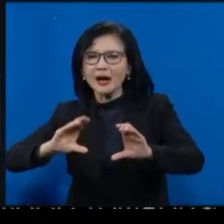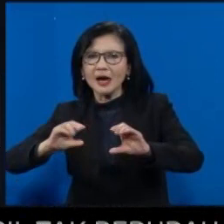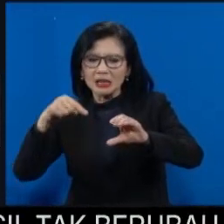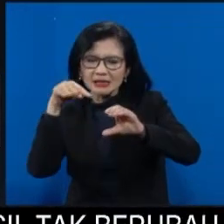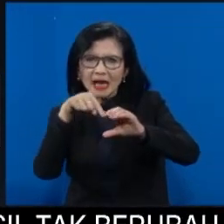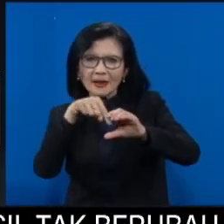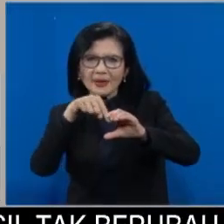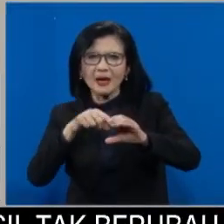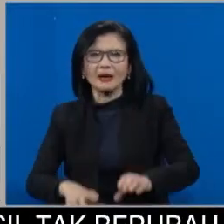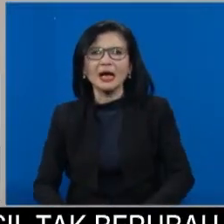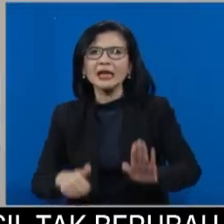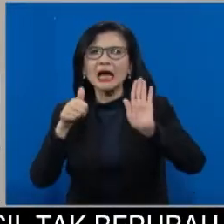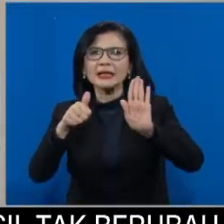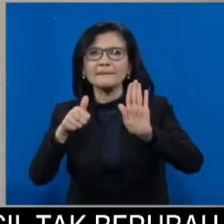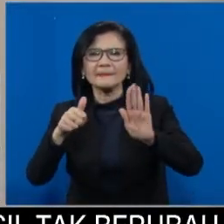Senin sore.